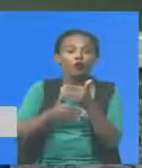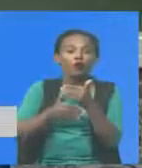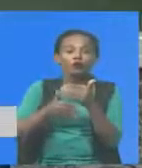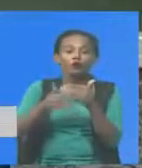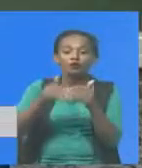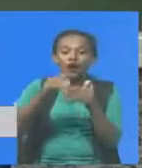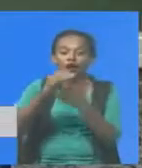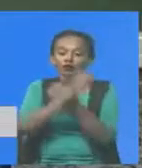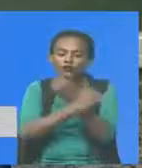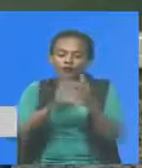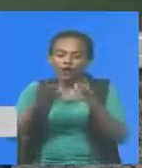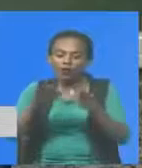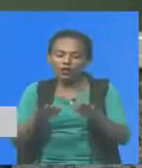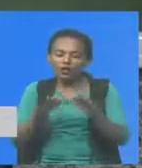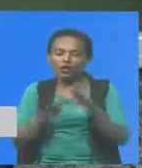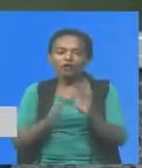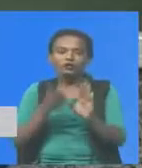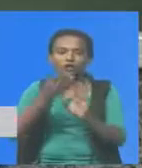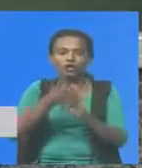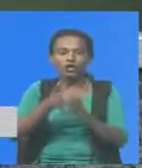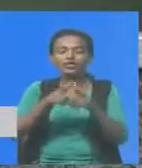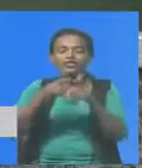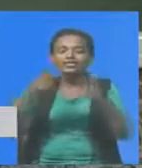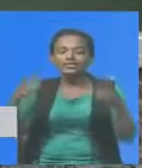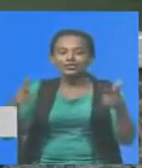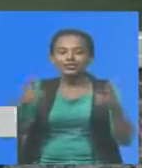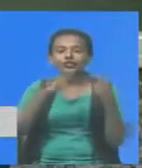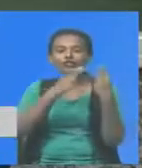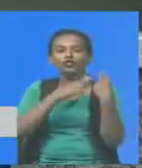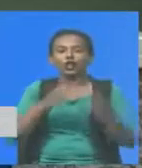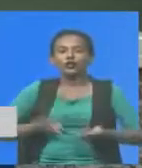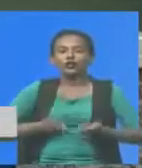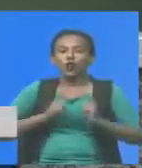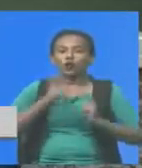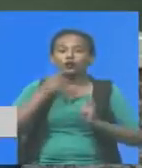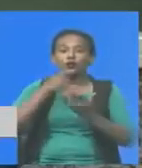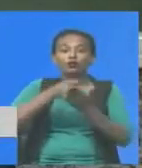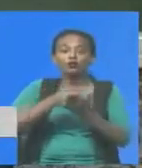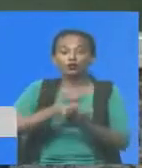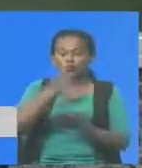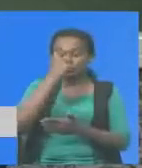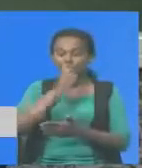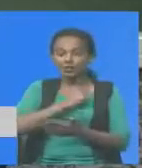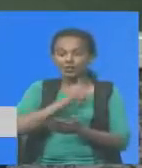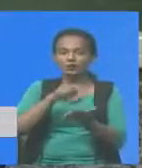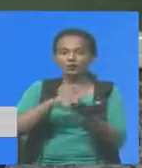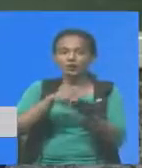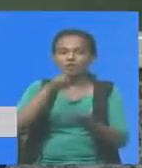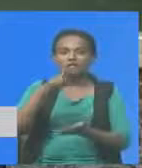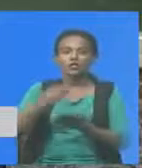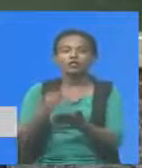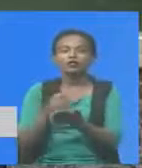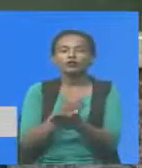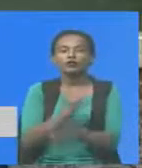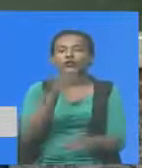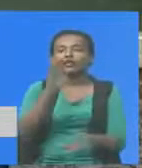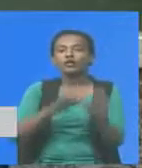በማረጋጋት ረገድ ትልቅ ድርሻ ይኖረዋል ከሚል ጽኑ እምነት በመነሳት የተወሰደ እርምጃ